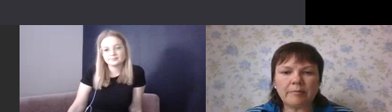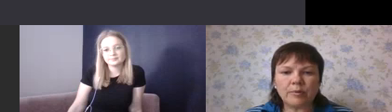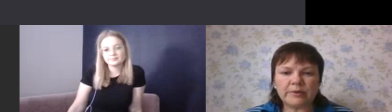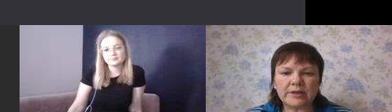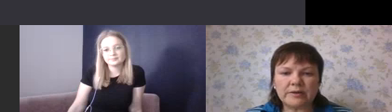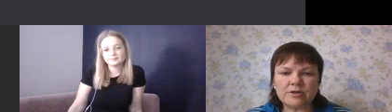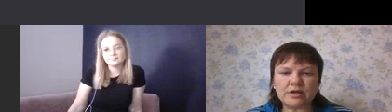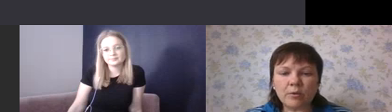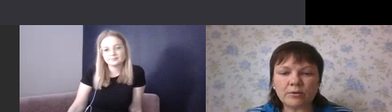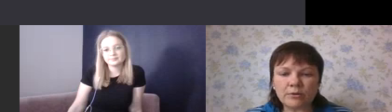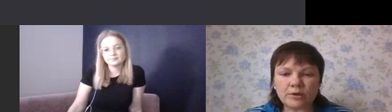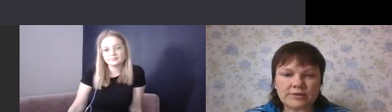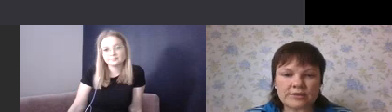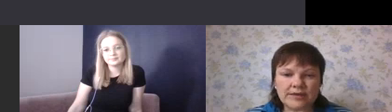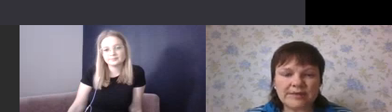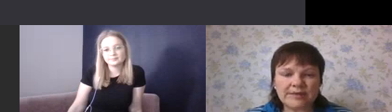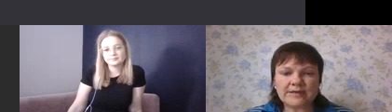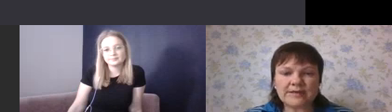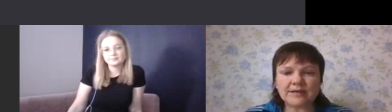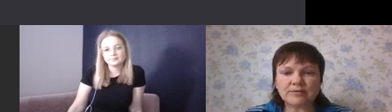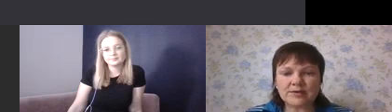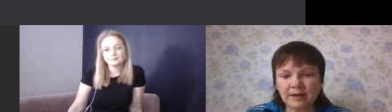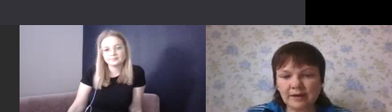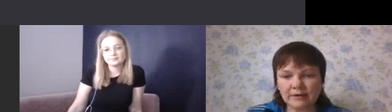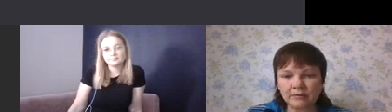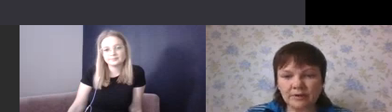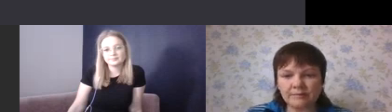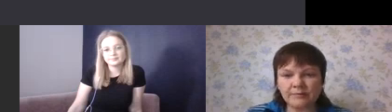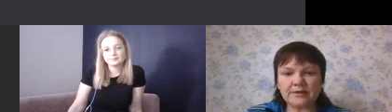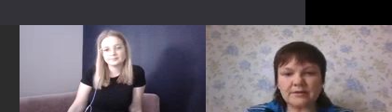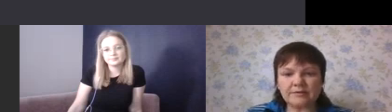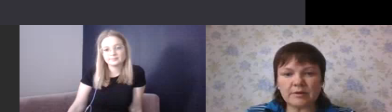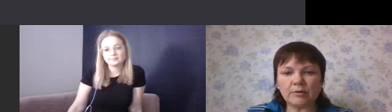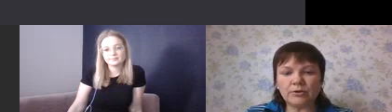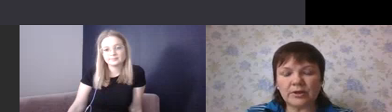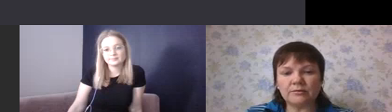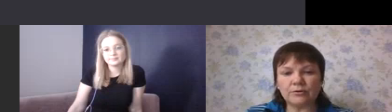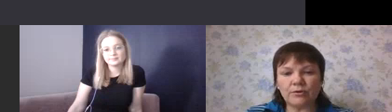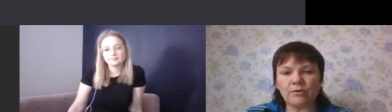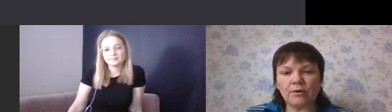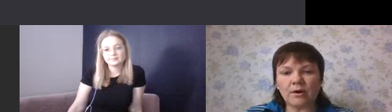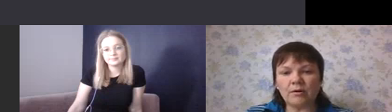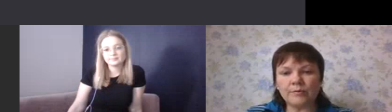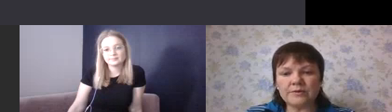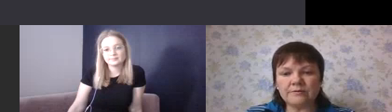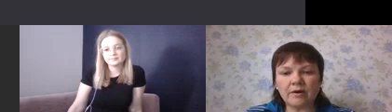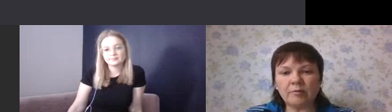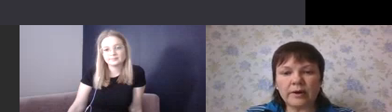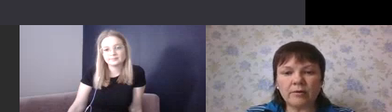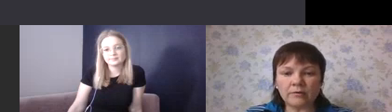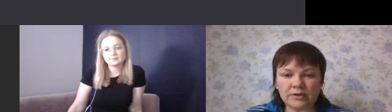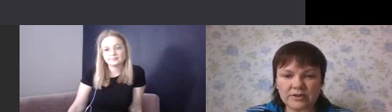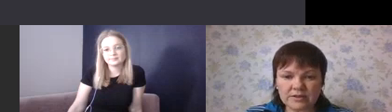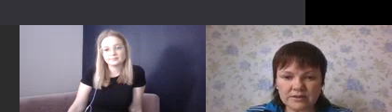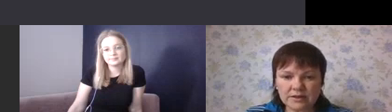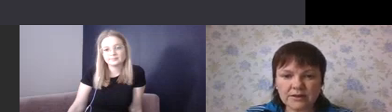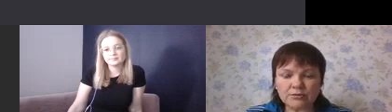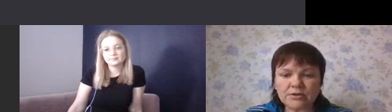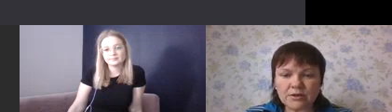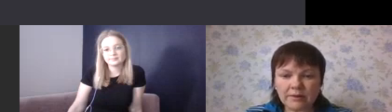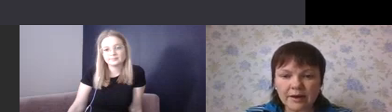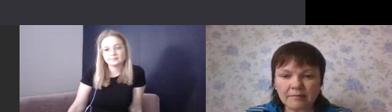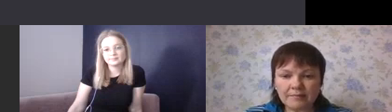on näpupidi kuskil mootoris sees, siis nagu siin välja tuli, eks võib autotehniku töö olla ka hoopis väga palju